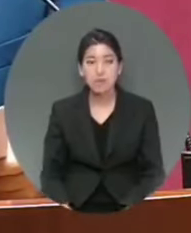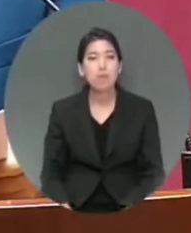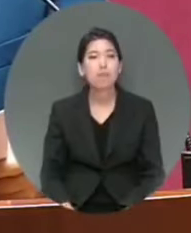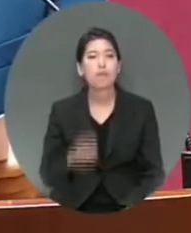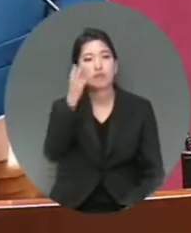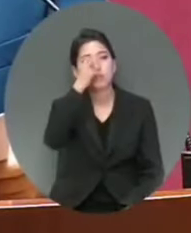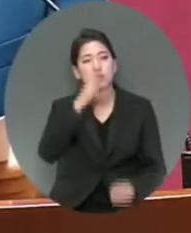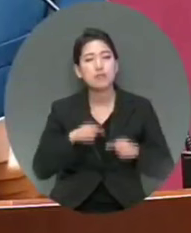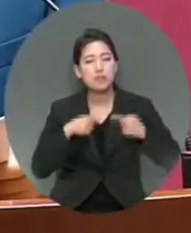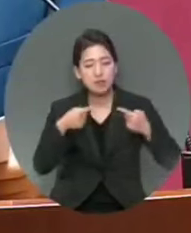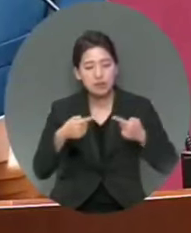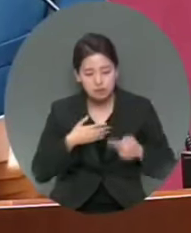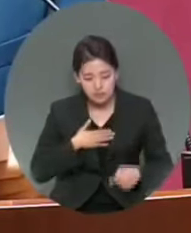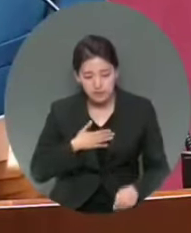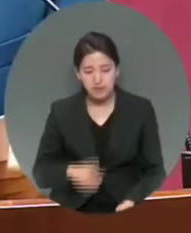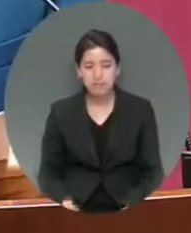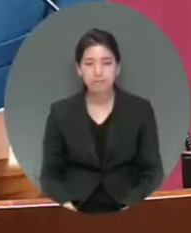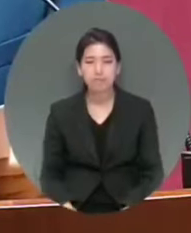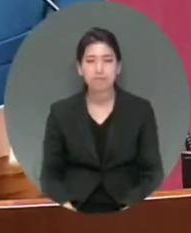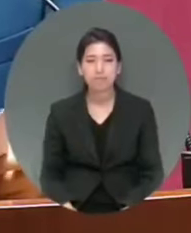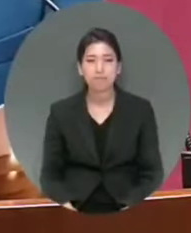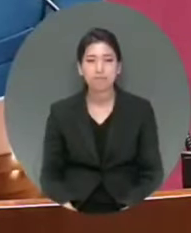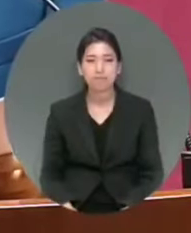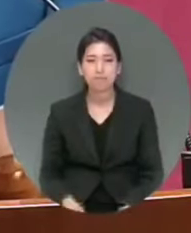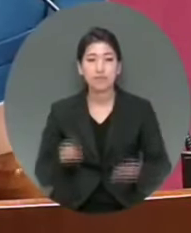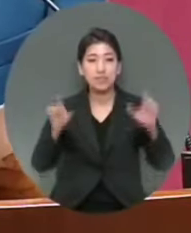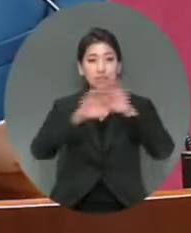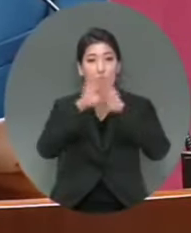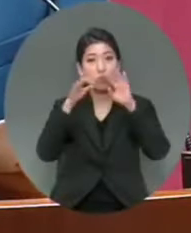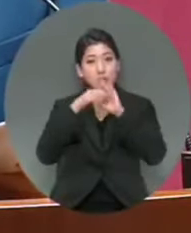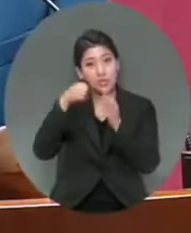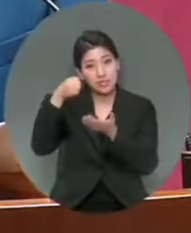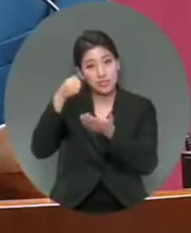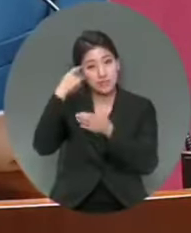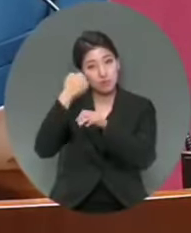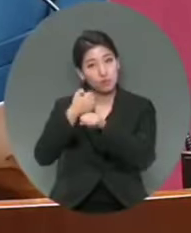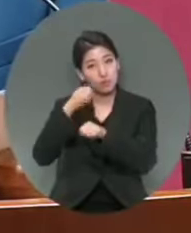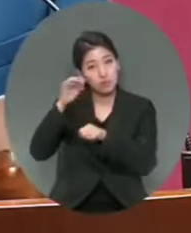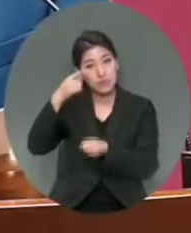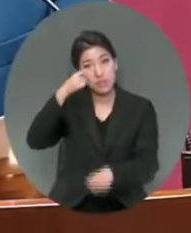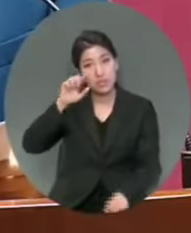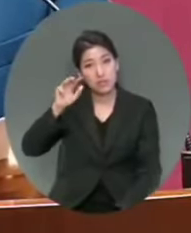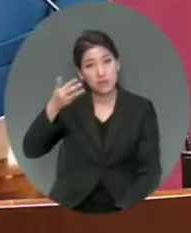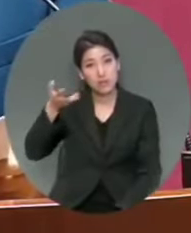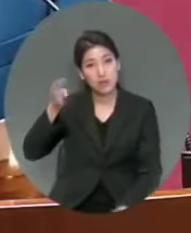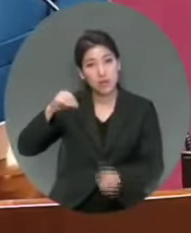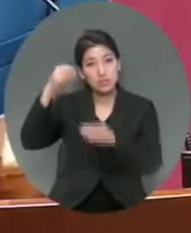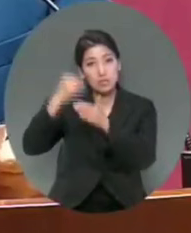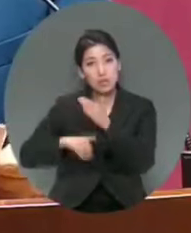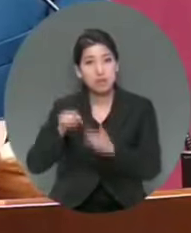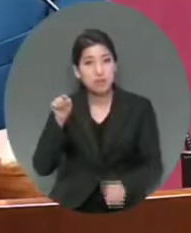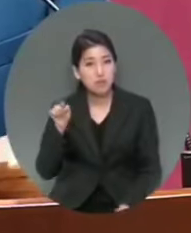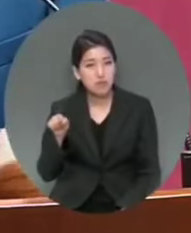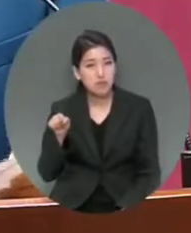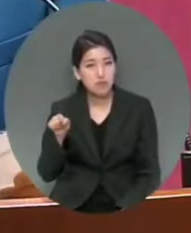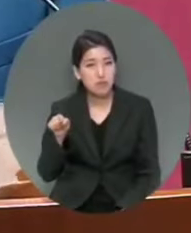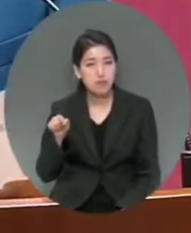심사에 임하겠습니다. 그리고 참고로 말씀드리면 아까 기후대응기금 R&D 예산 약 1,800억 원 삭감했다고